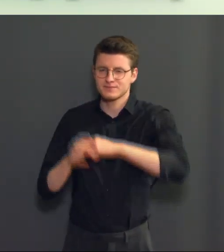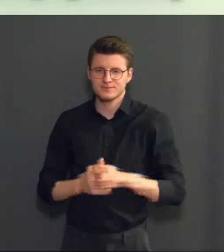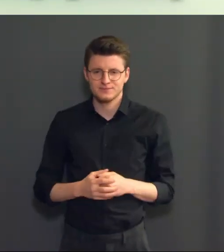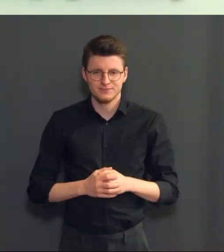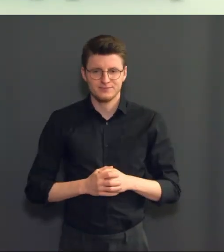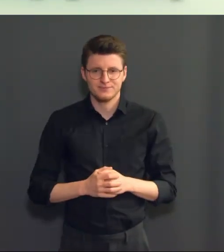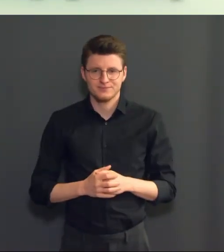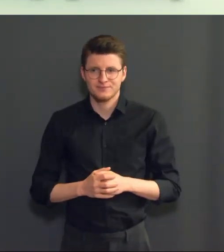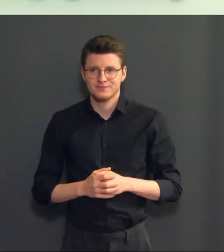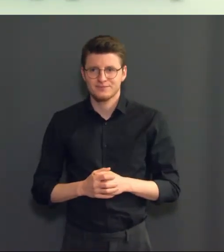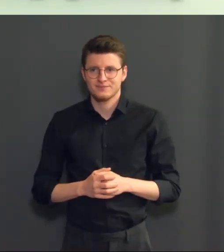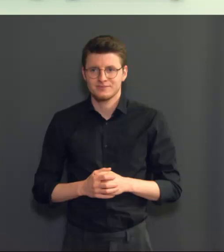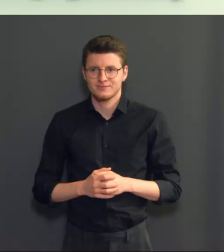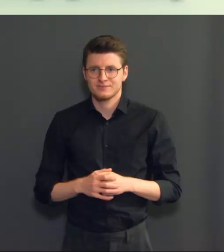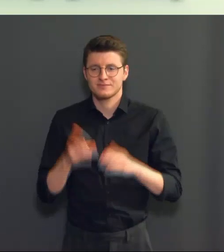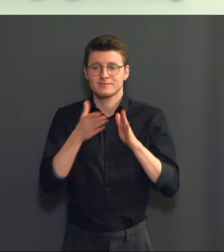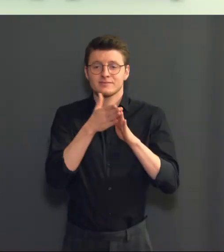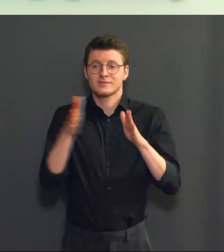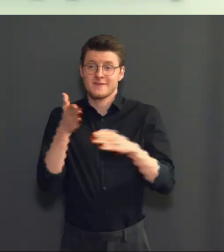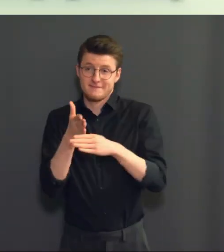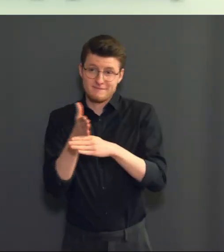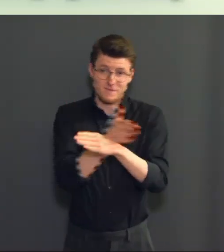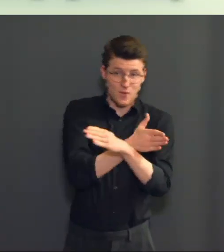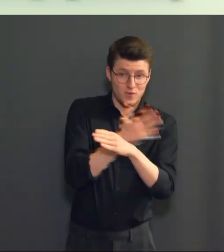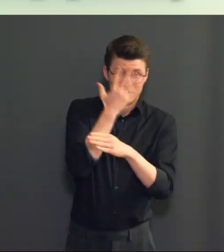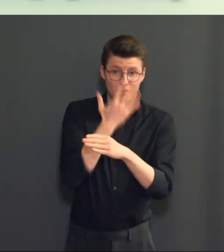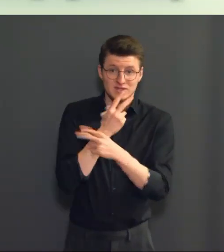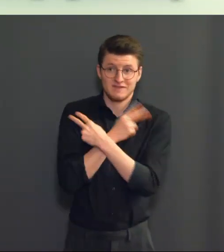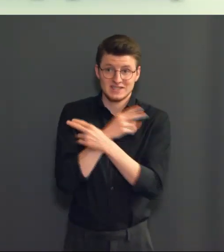In de periode voor de krokusvakantie